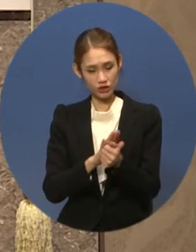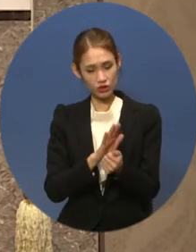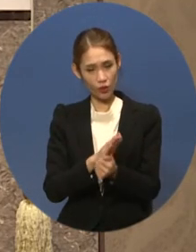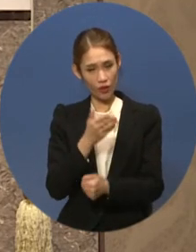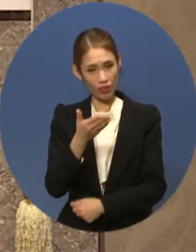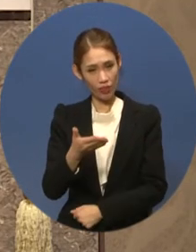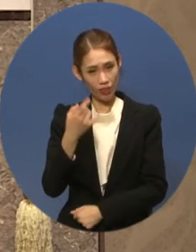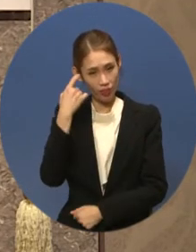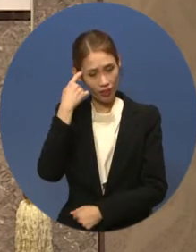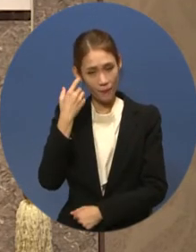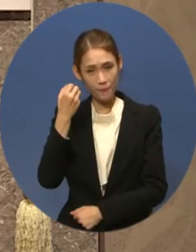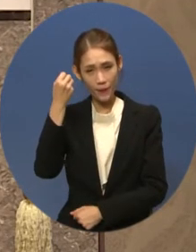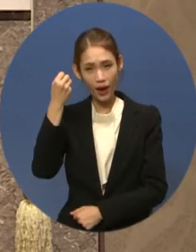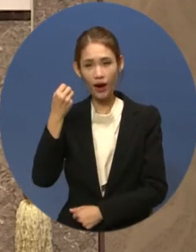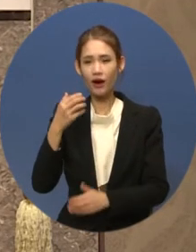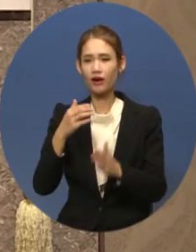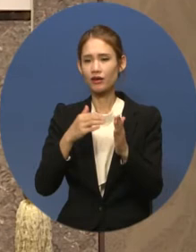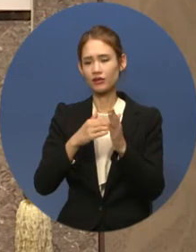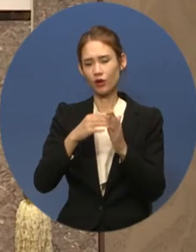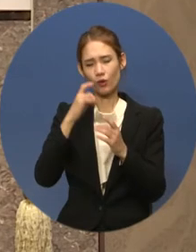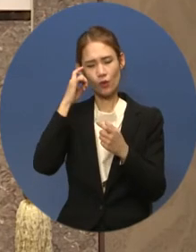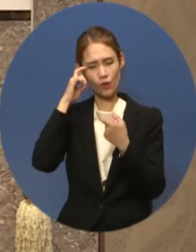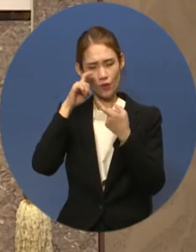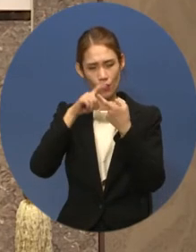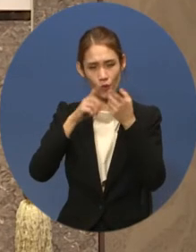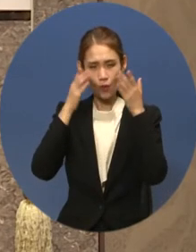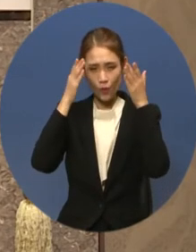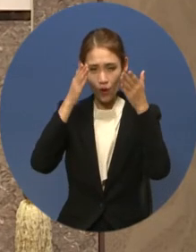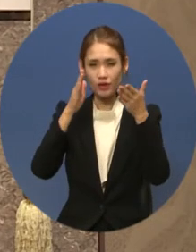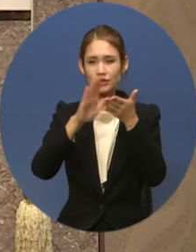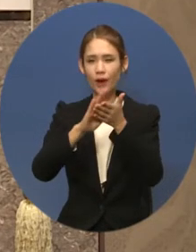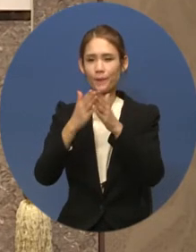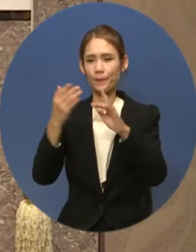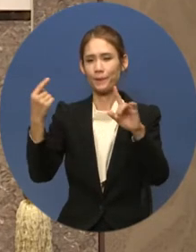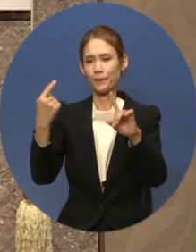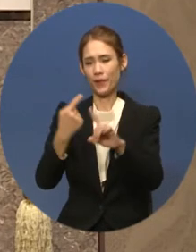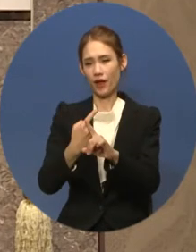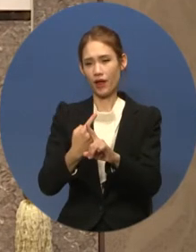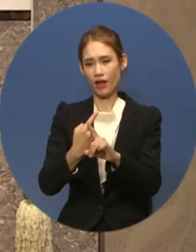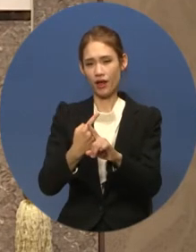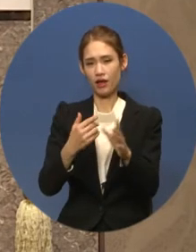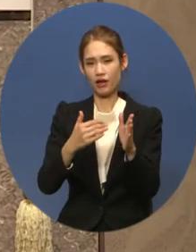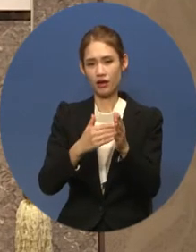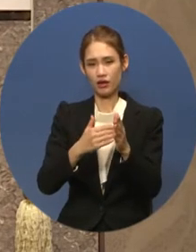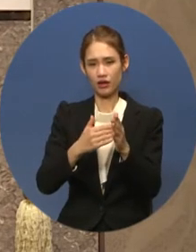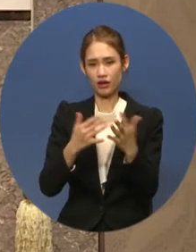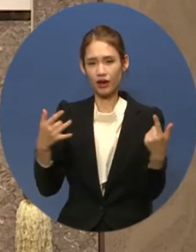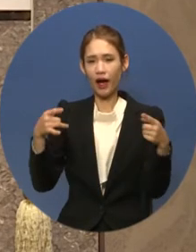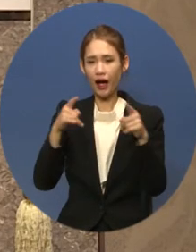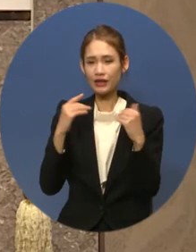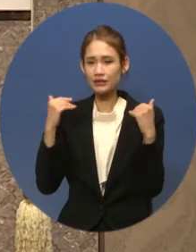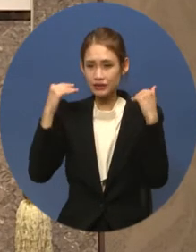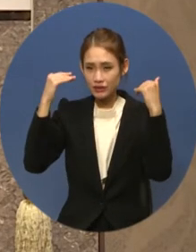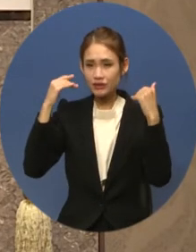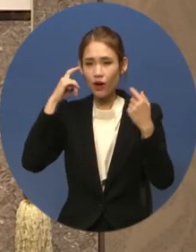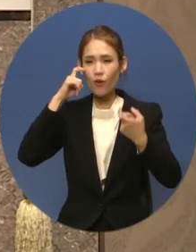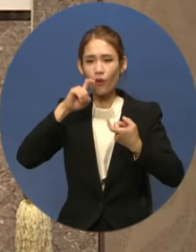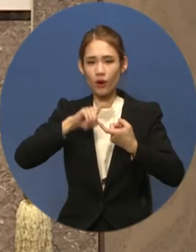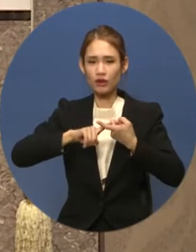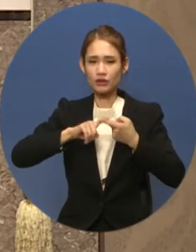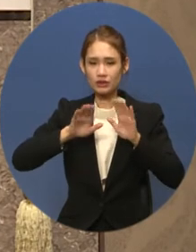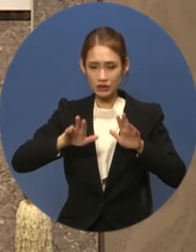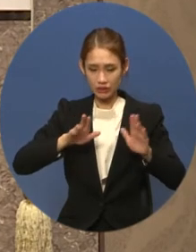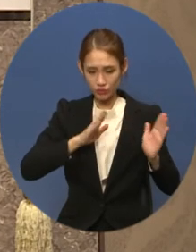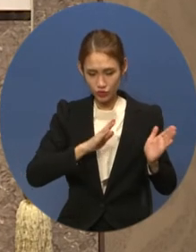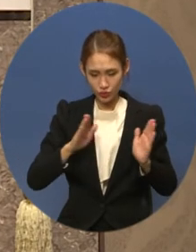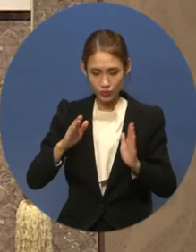했어요 관점을 저희가 변화시키고자 합니다 상생의 관점으로 어예 를 된다 라면 지금 준비하고 있는 프로젝트